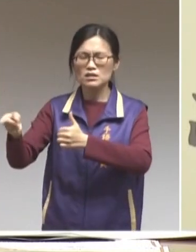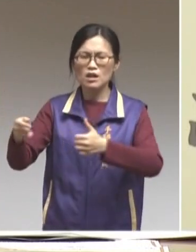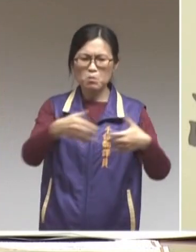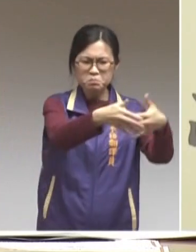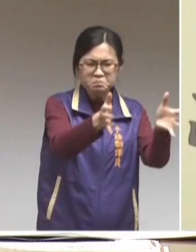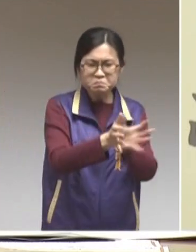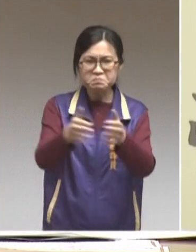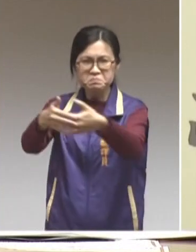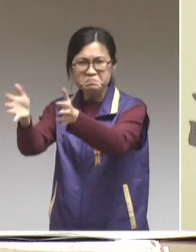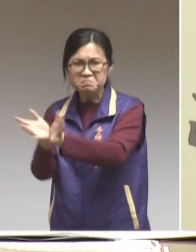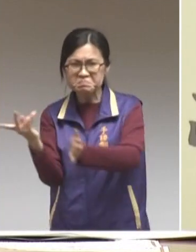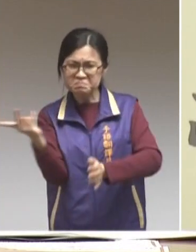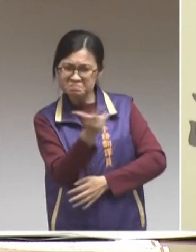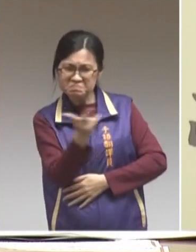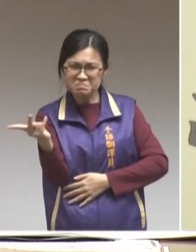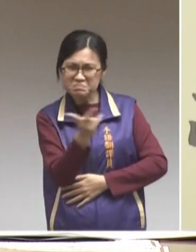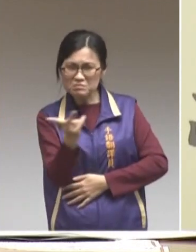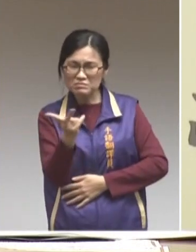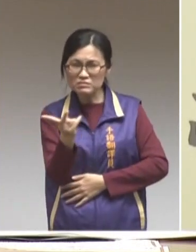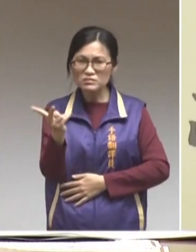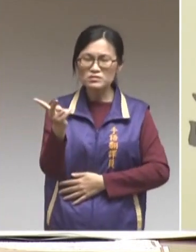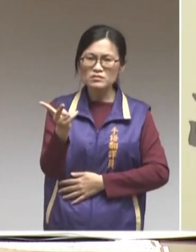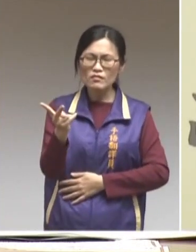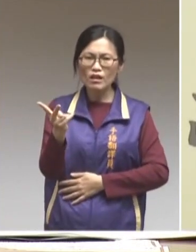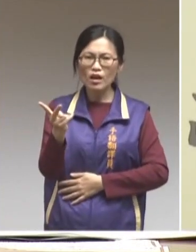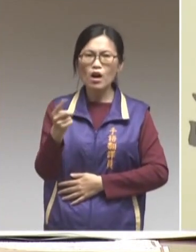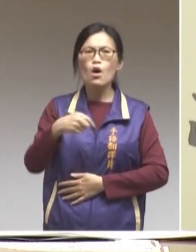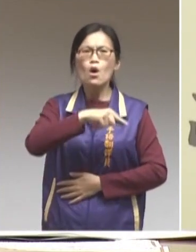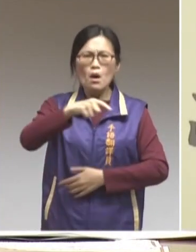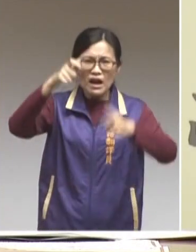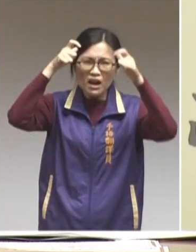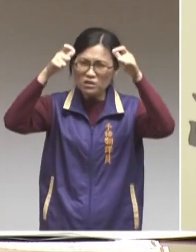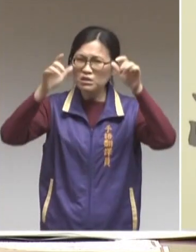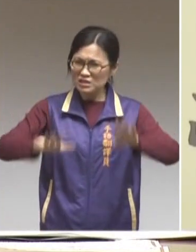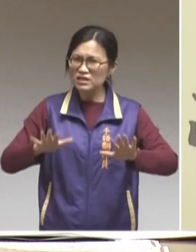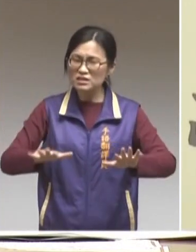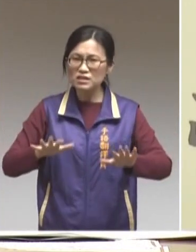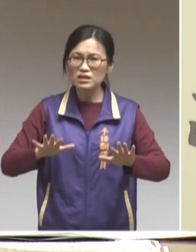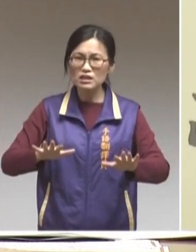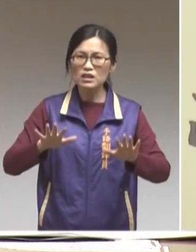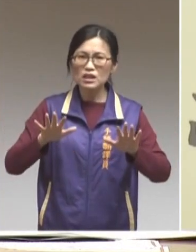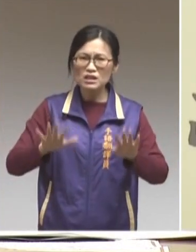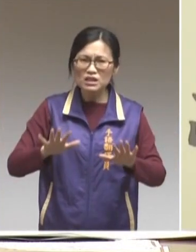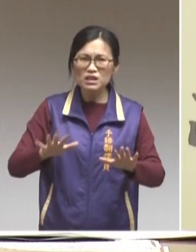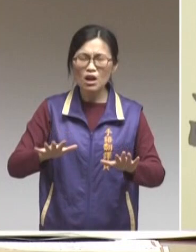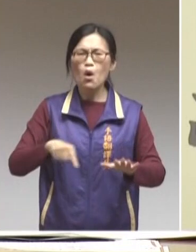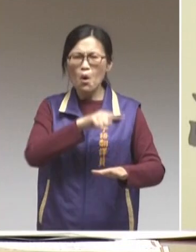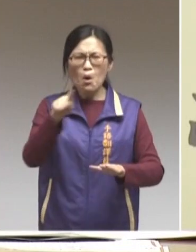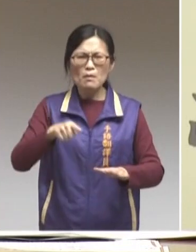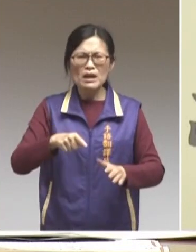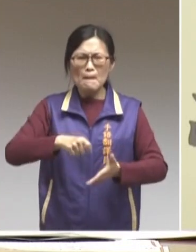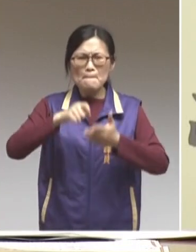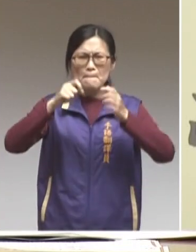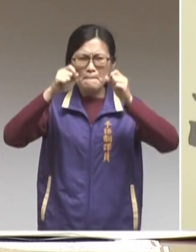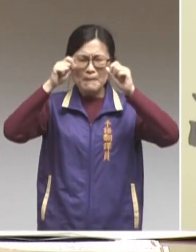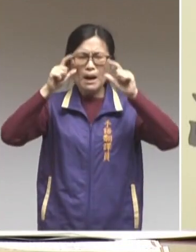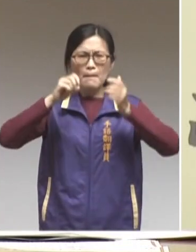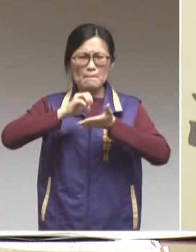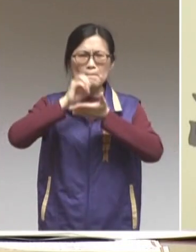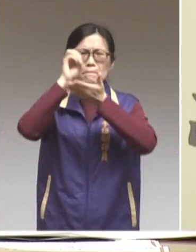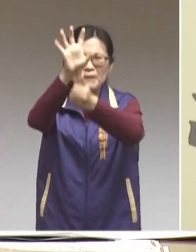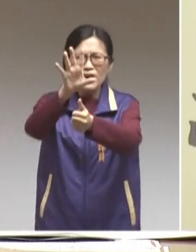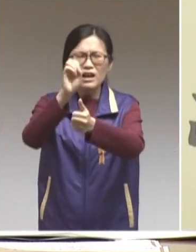来看，那其实是在我们高雄以现阶段来看，好、哦，这个我们都要提醒民众。能